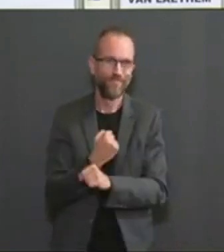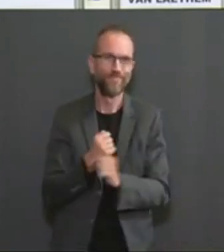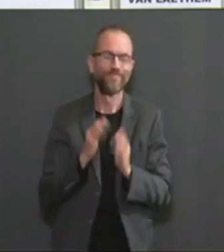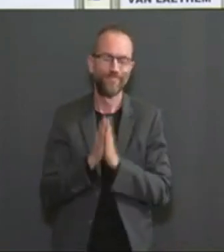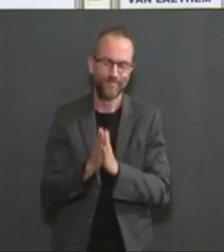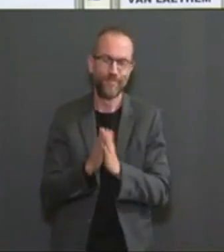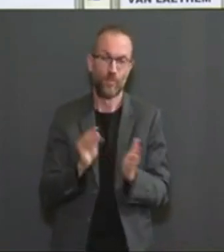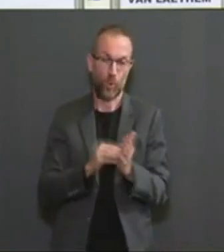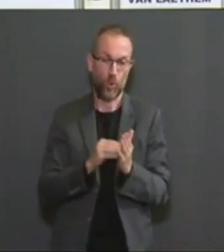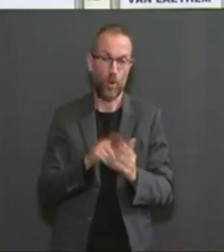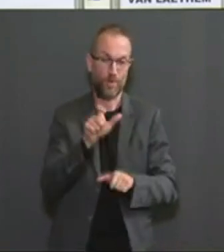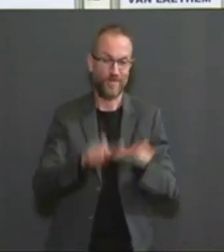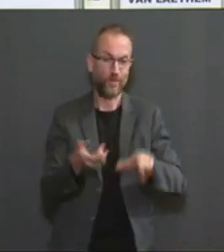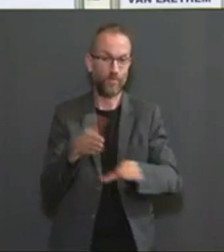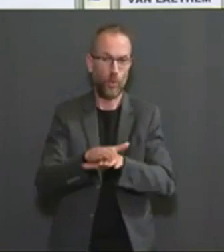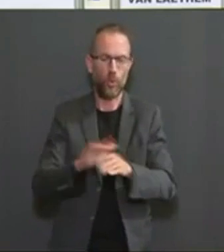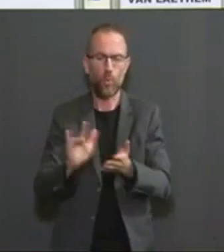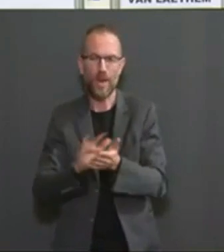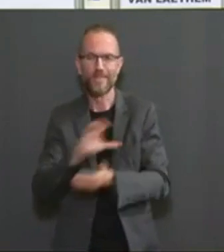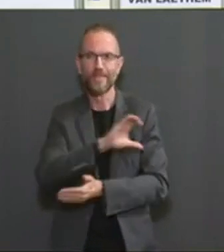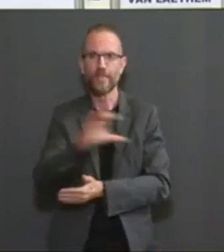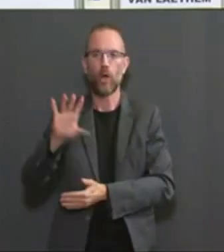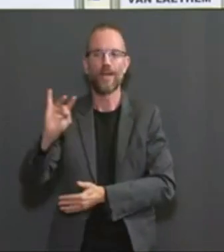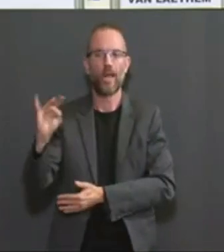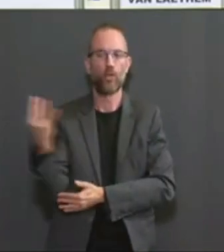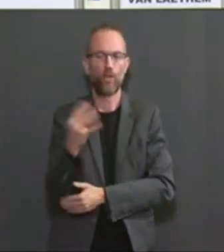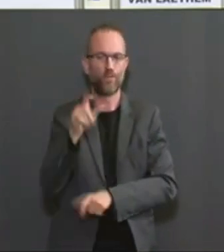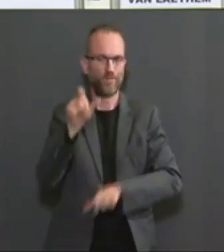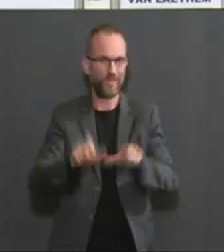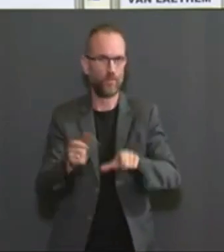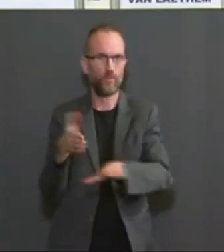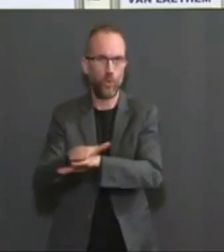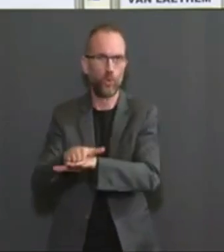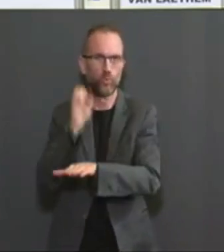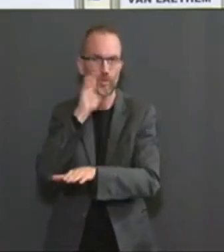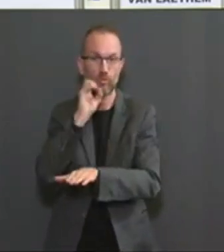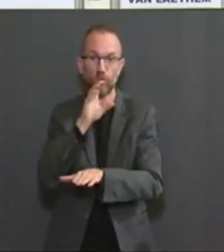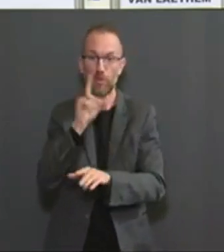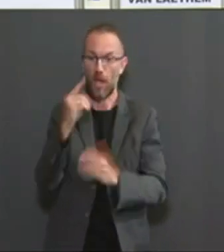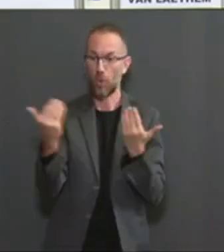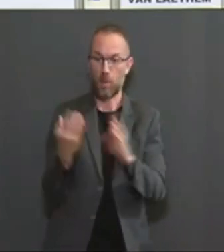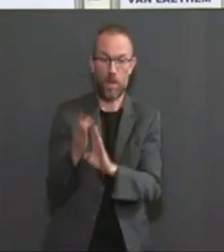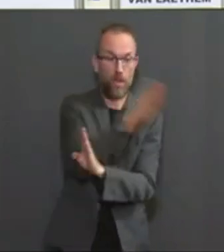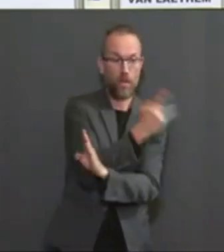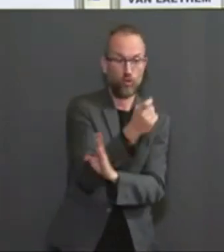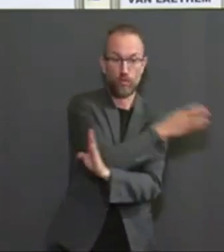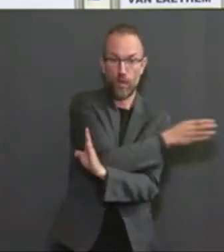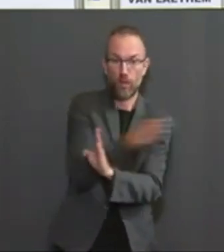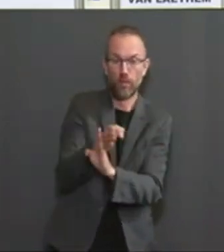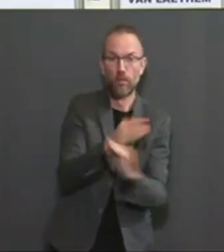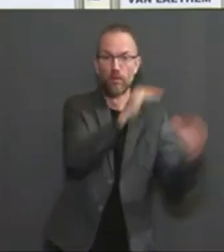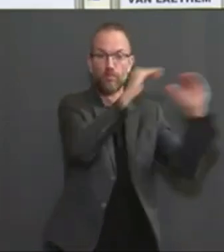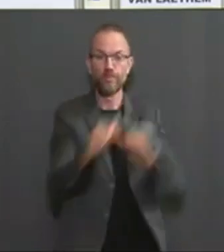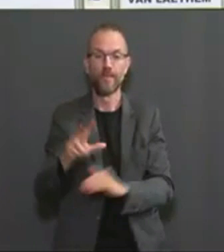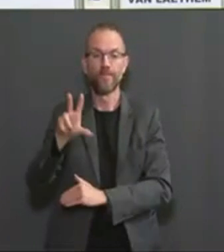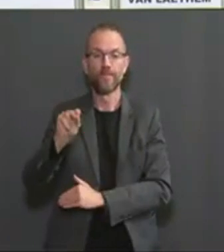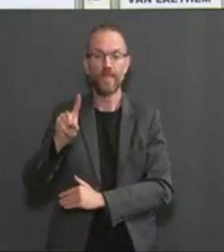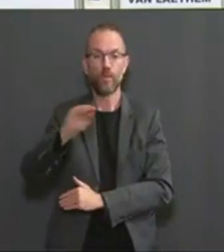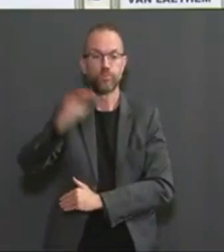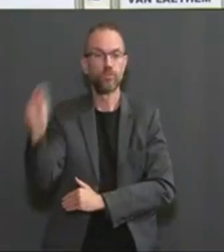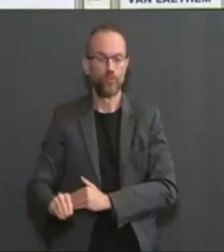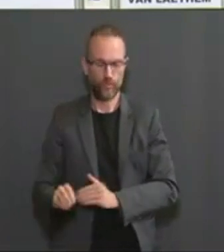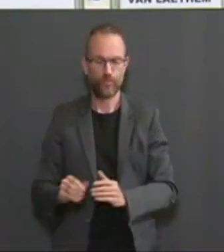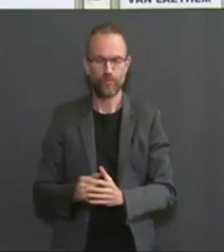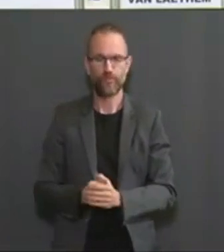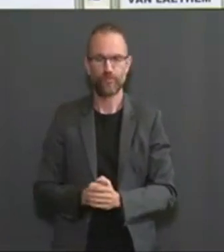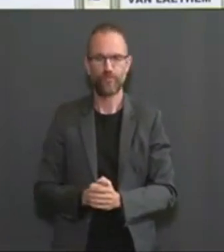jour. C'est une diminution de 21% par rapport à la semaine qui précède. Le nombre de décès en Belgique a déjà